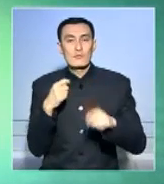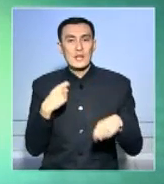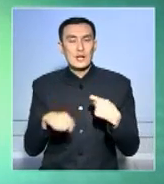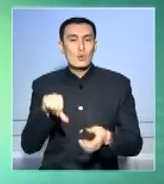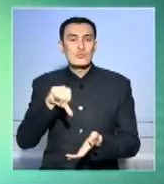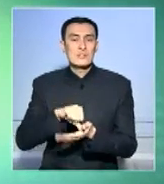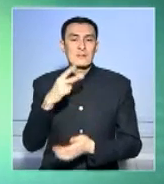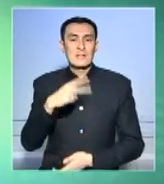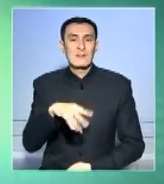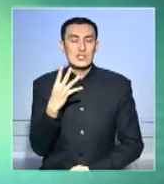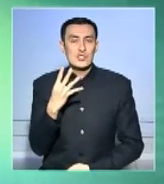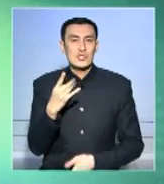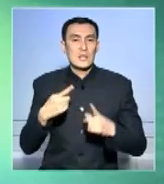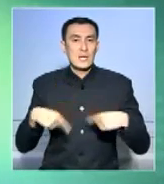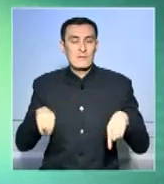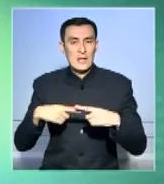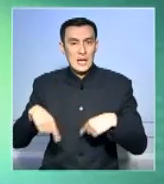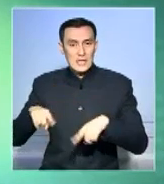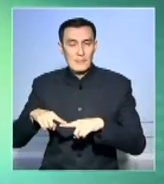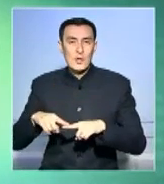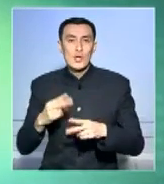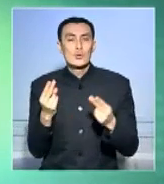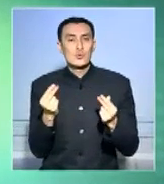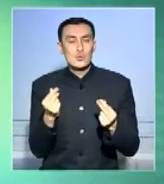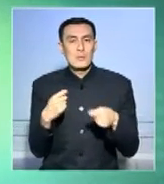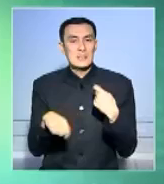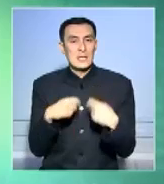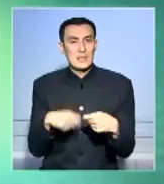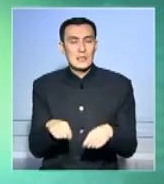Всего в торгах участвовали 24 трейдера, и